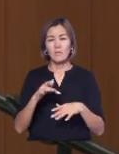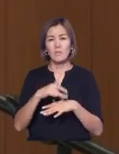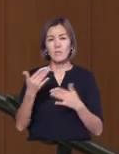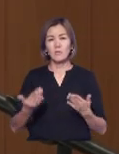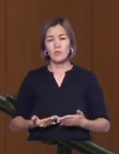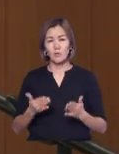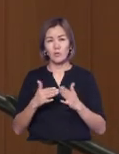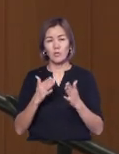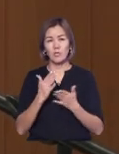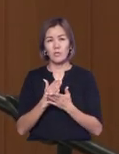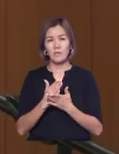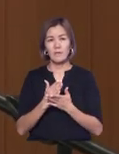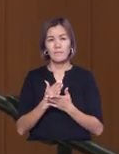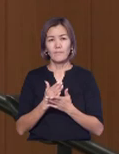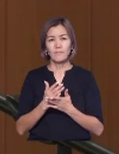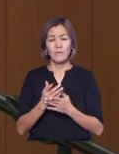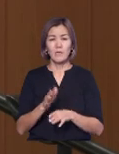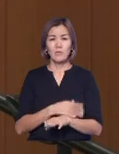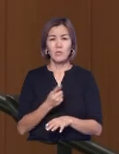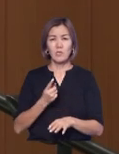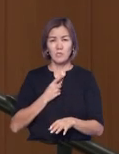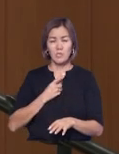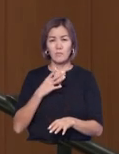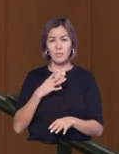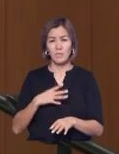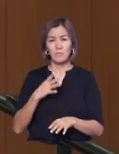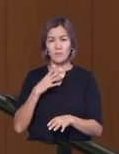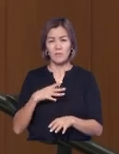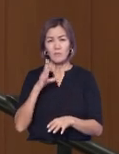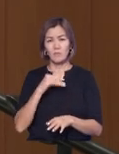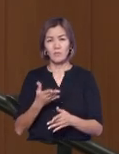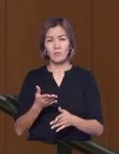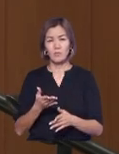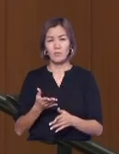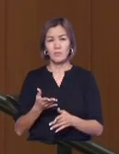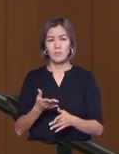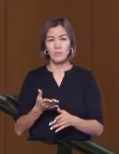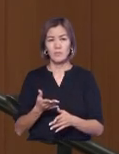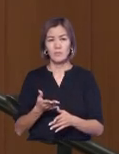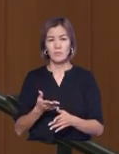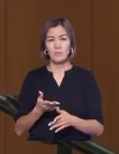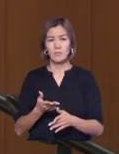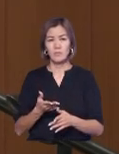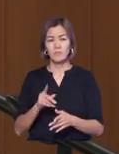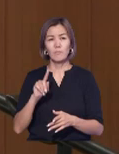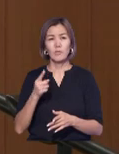тұрып отыр, көп адам. Енді біз қашанға дейін көмір тасып, отын тасып жүре береміз?